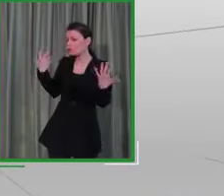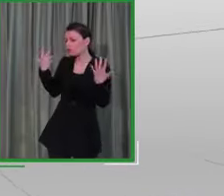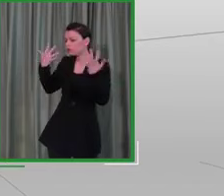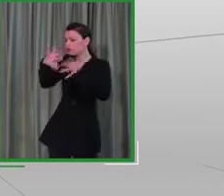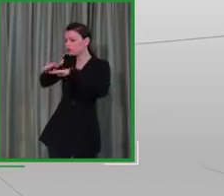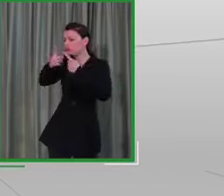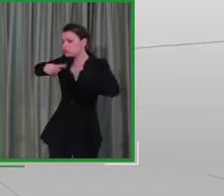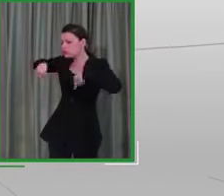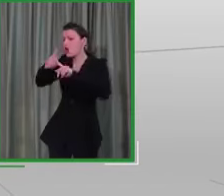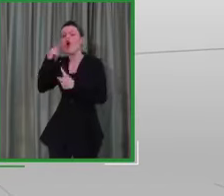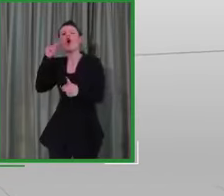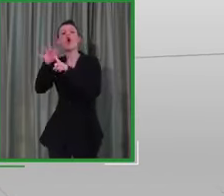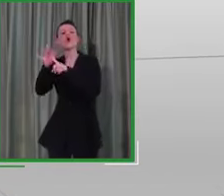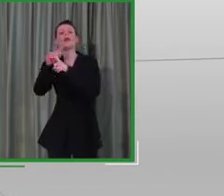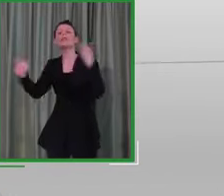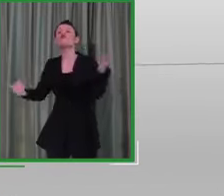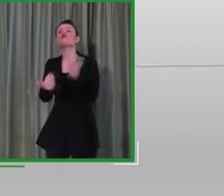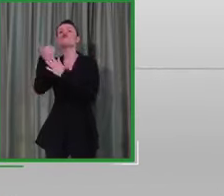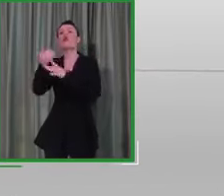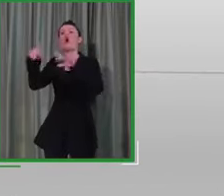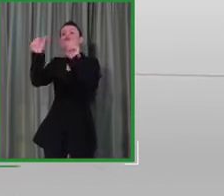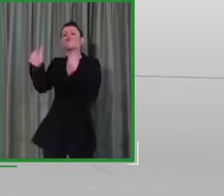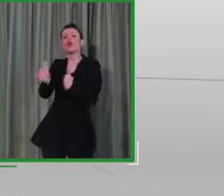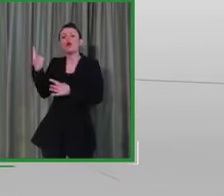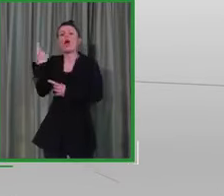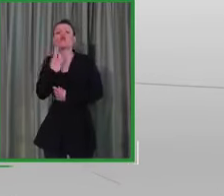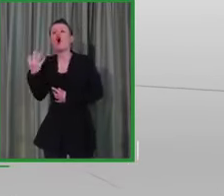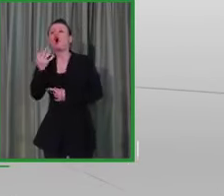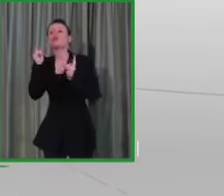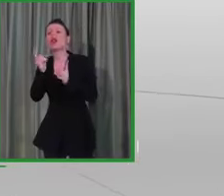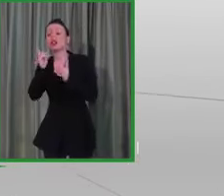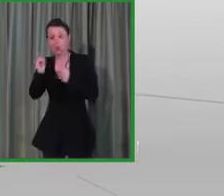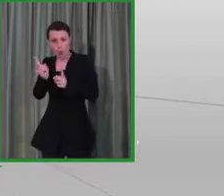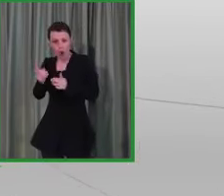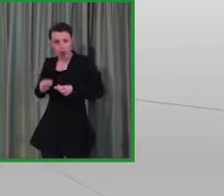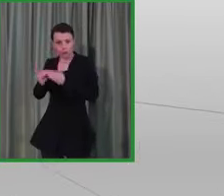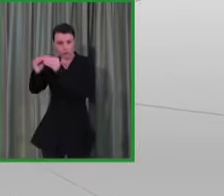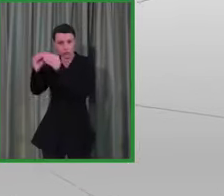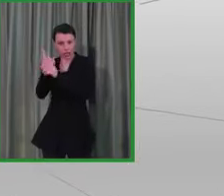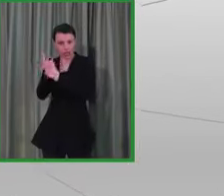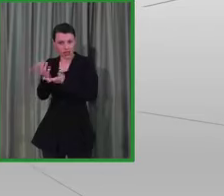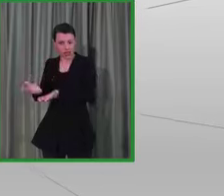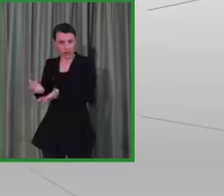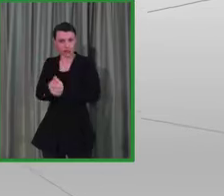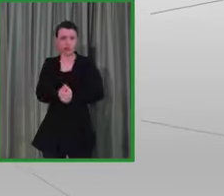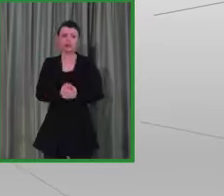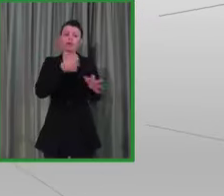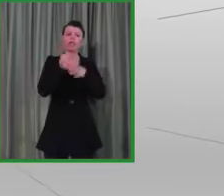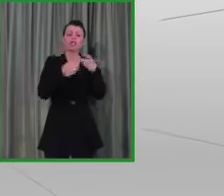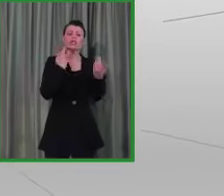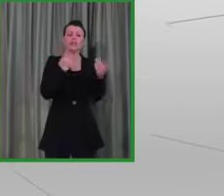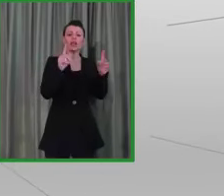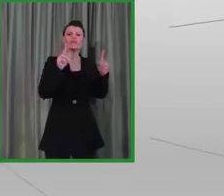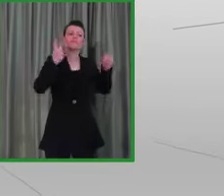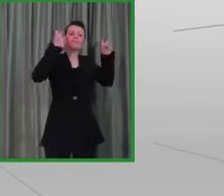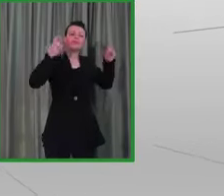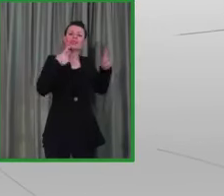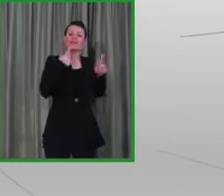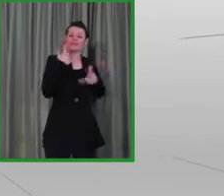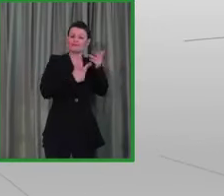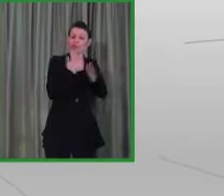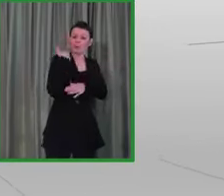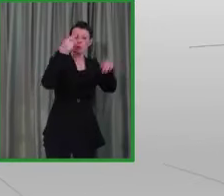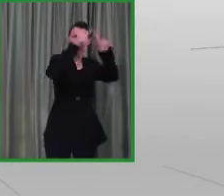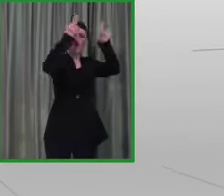quindi è evidente come la cornice sanitaria poi racchiuderà quelle che sono le